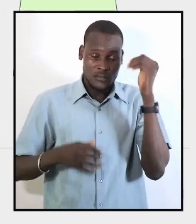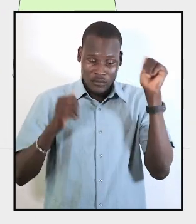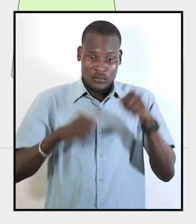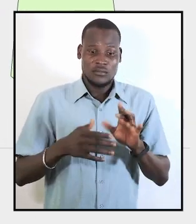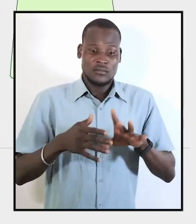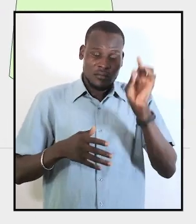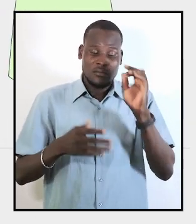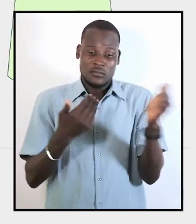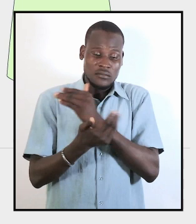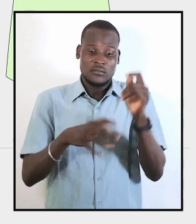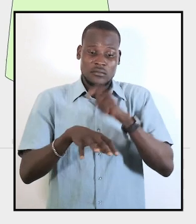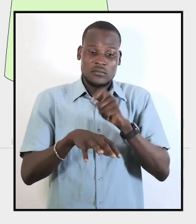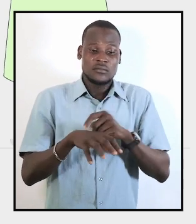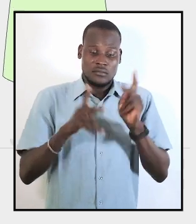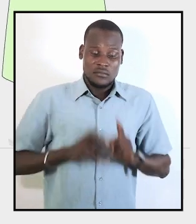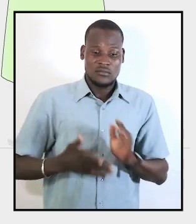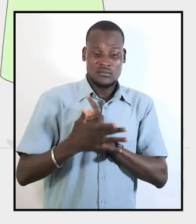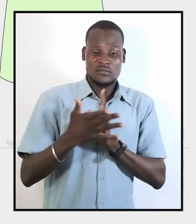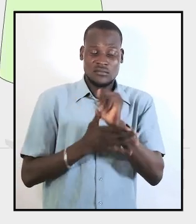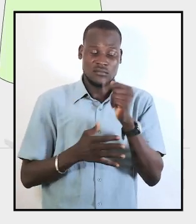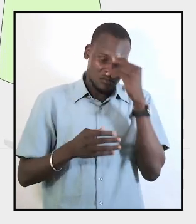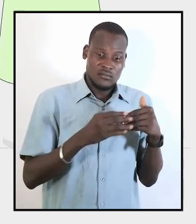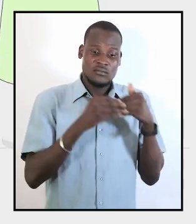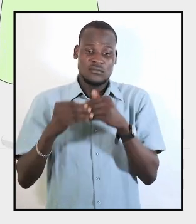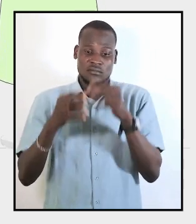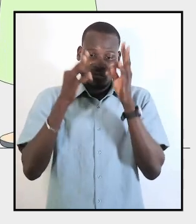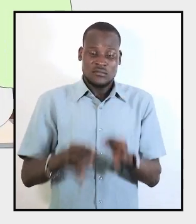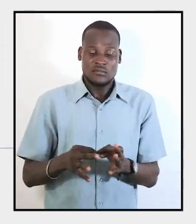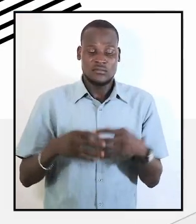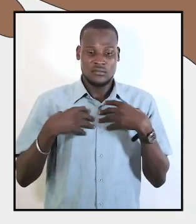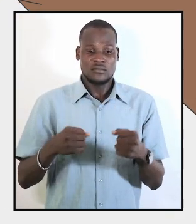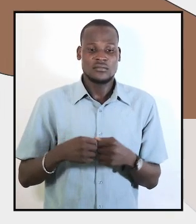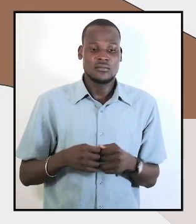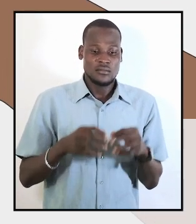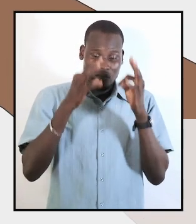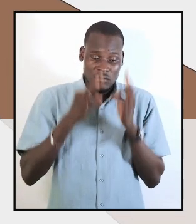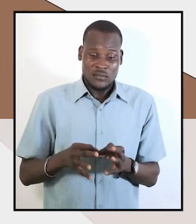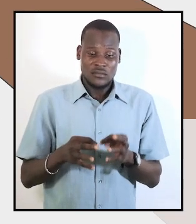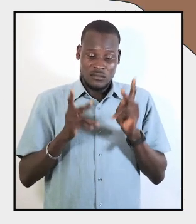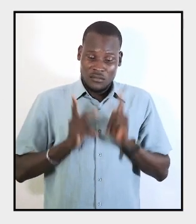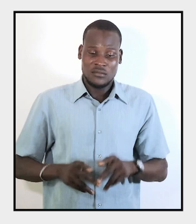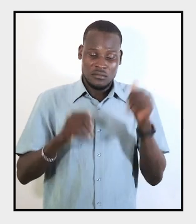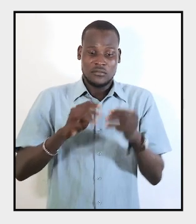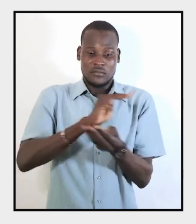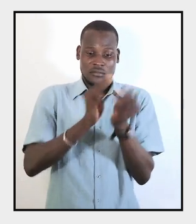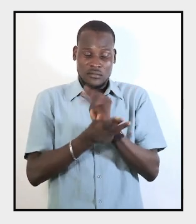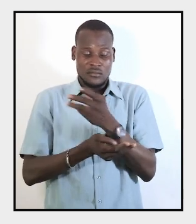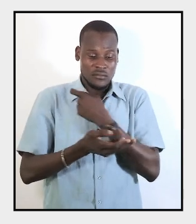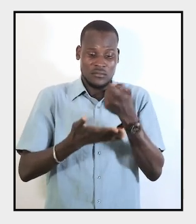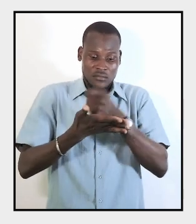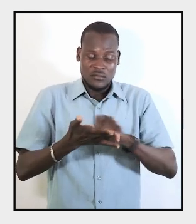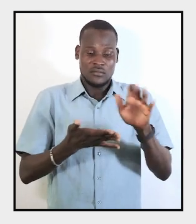à tout moment une personne de confiance pour l'accompagner dans ses décisions de santé. La décision de cette personne peut être modifiée ou révoquée